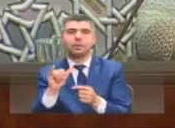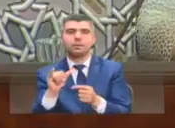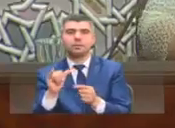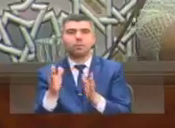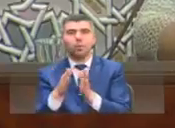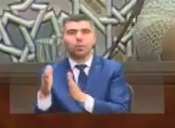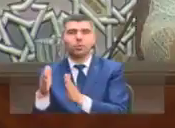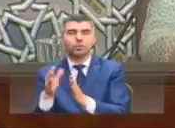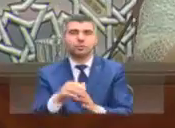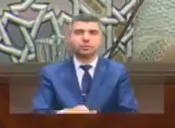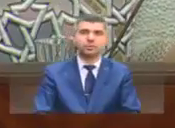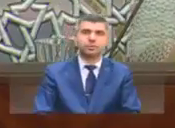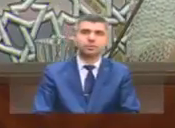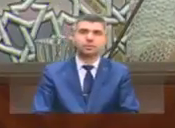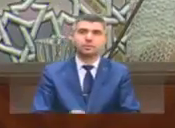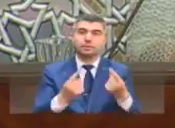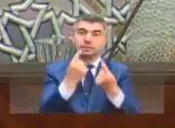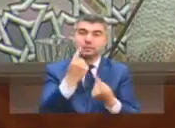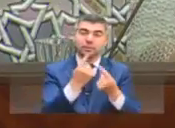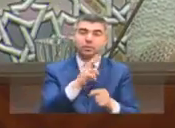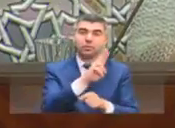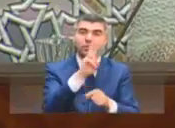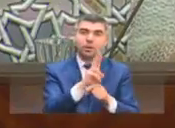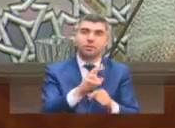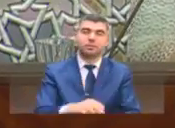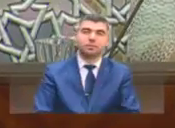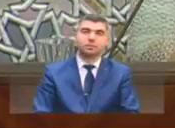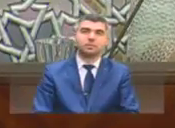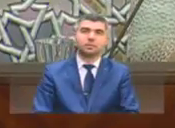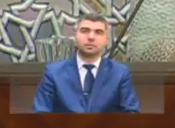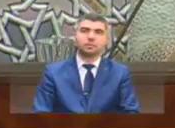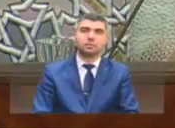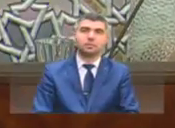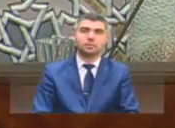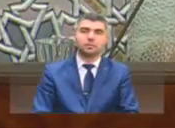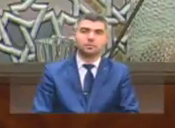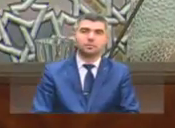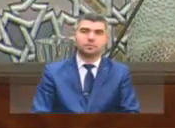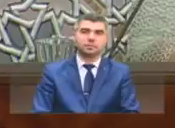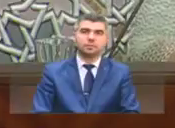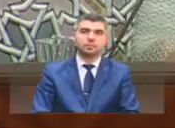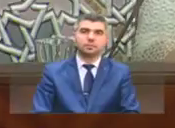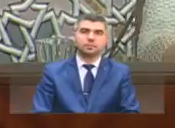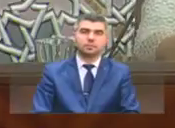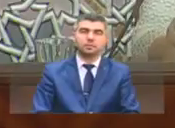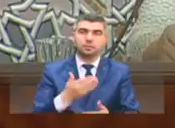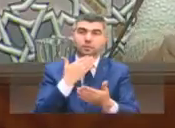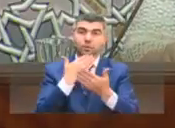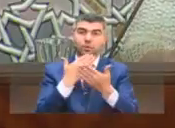الدولة. التعقيب عند السيد نائب. شكرا السيدة